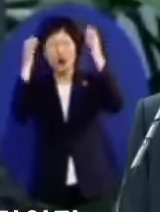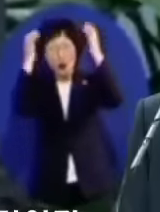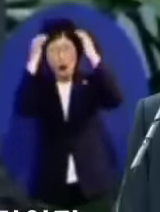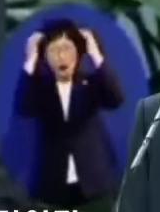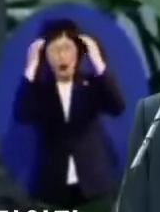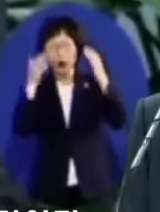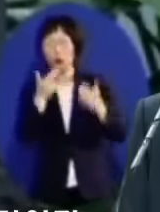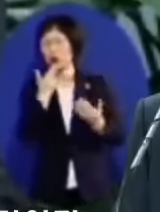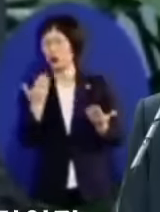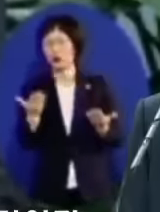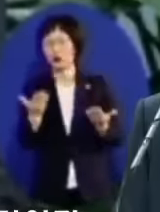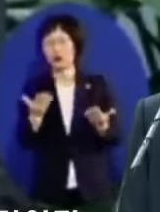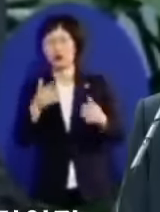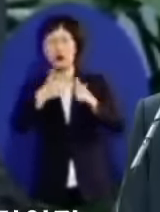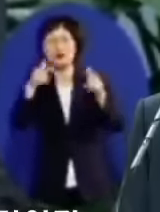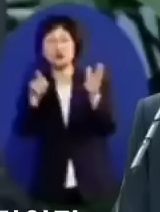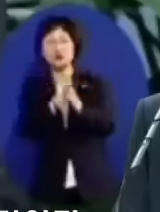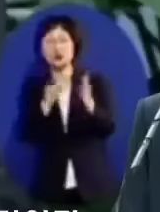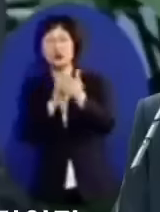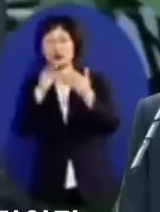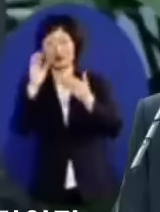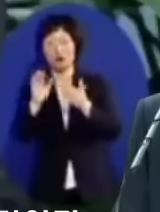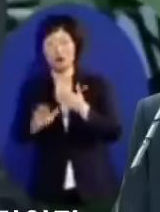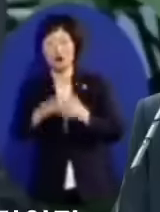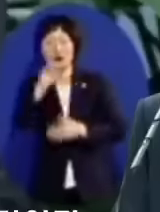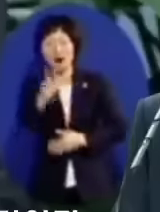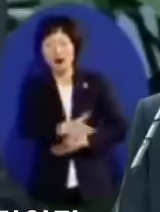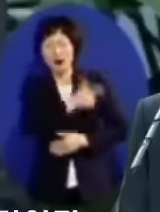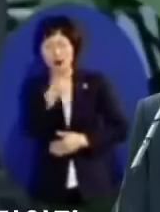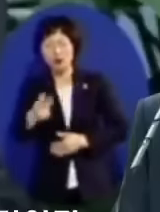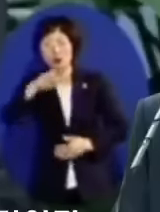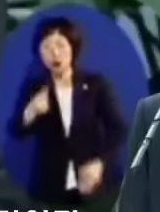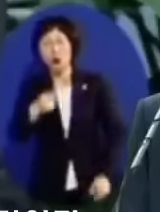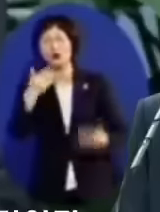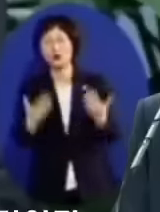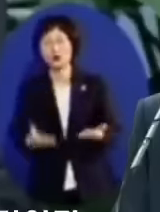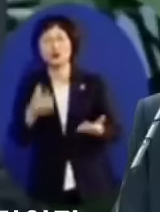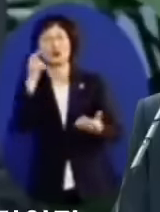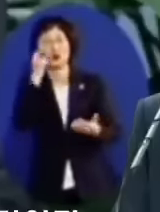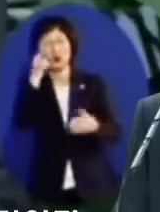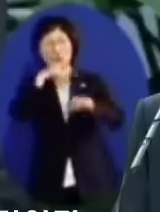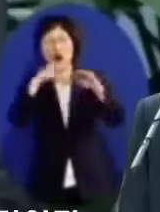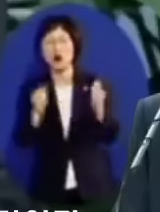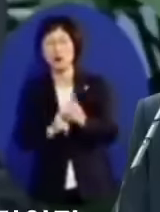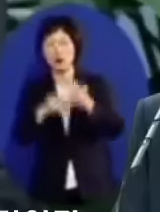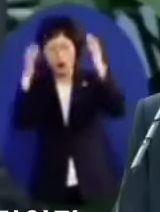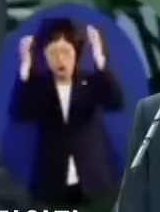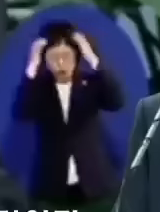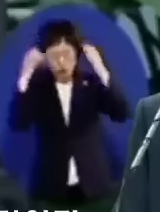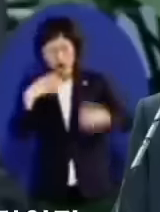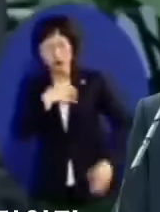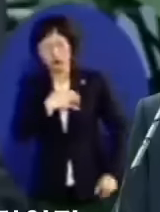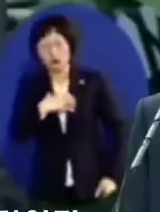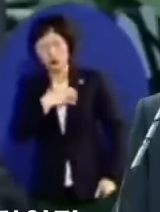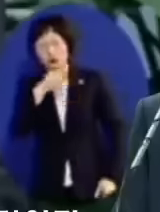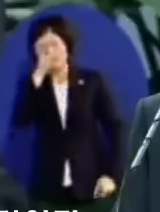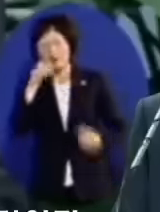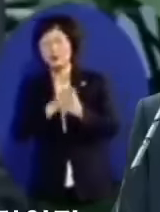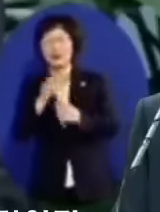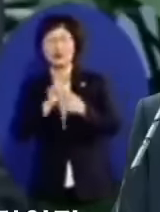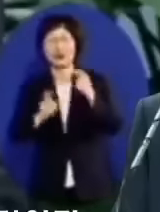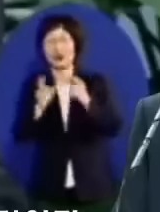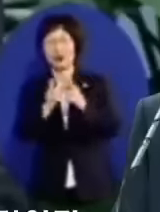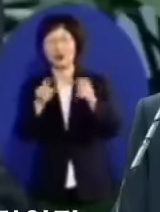없었는데 예수를 믿고 난 다음엔 하루도 쉬지 않고 마음의 고통과 괴로움이 있어서 더 이상 믿을 수가